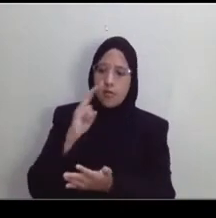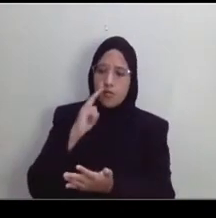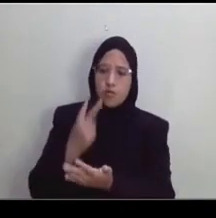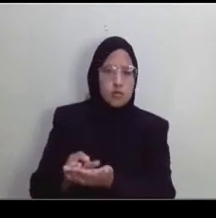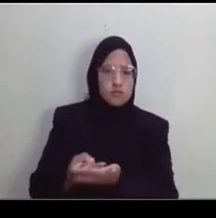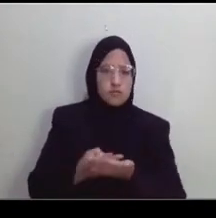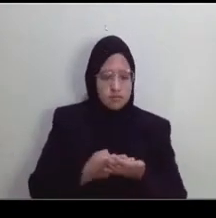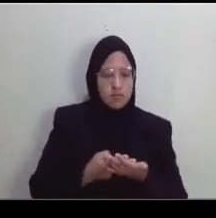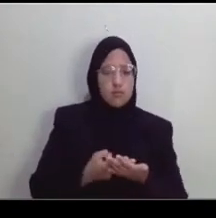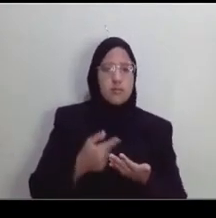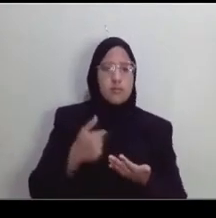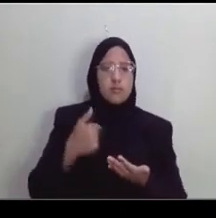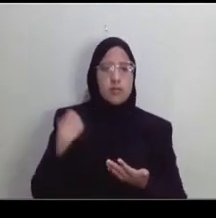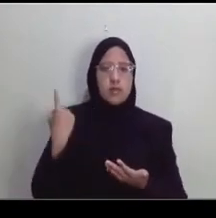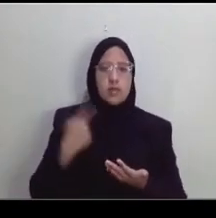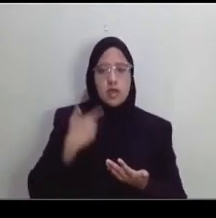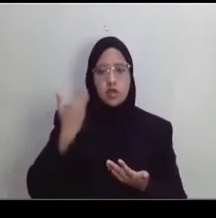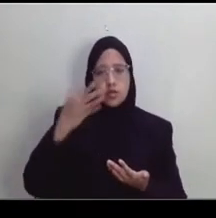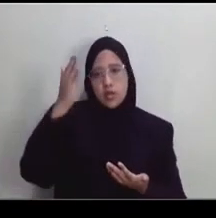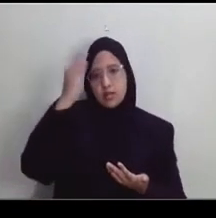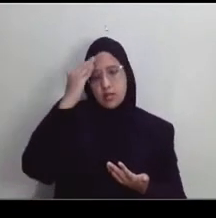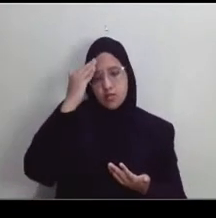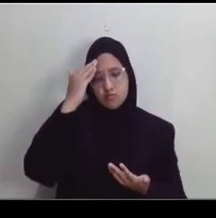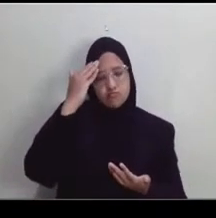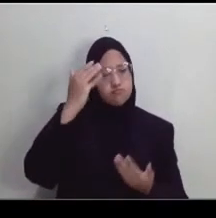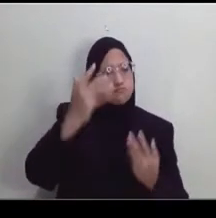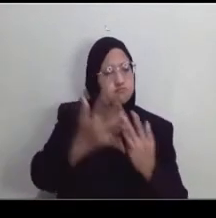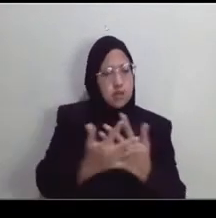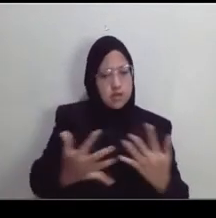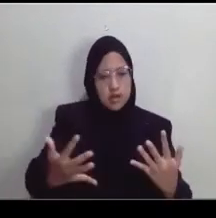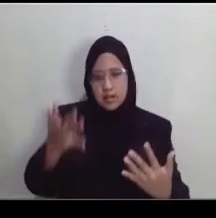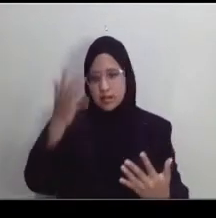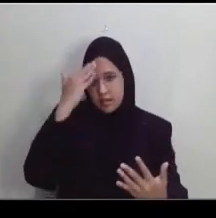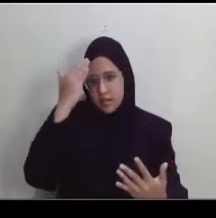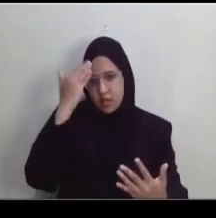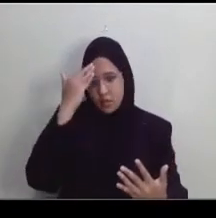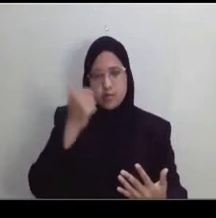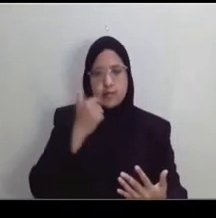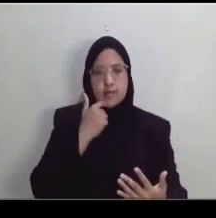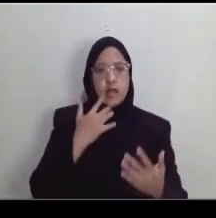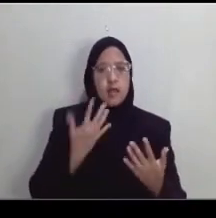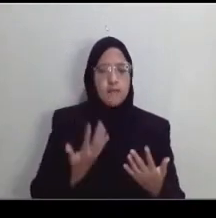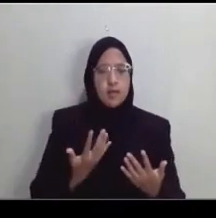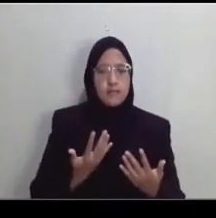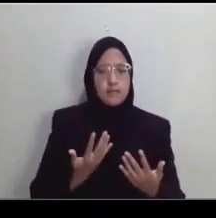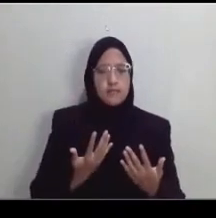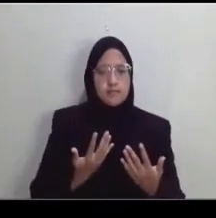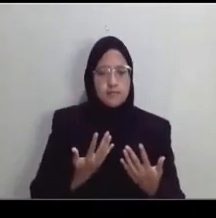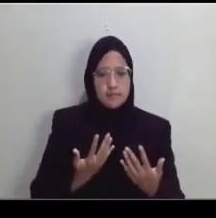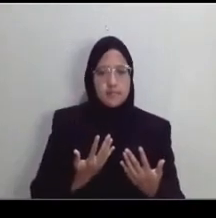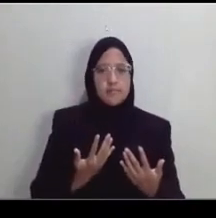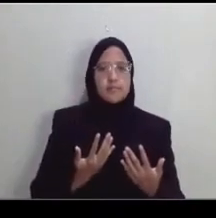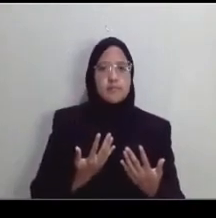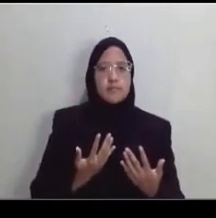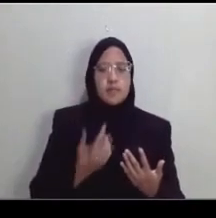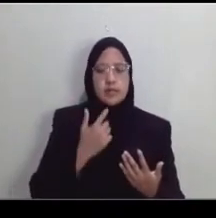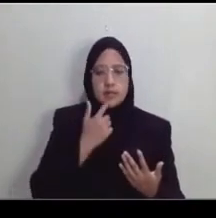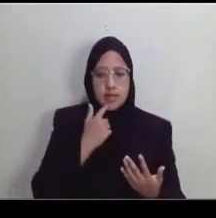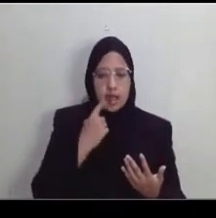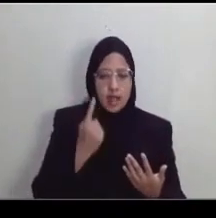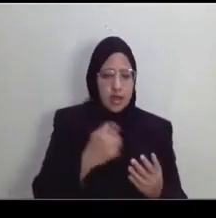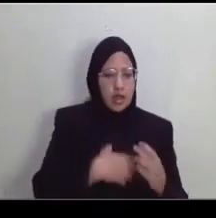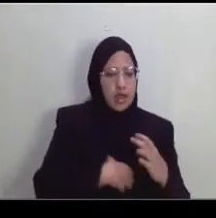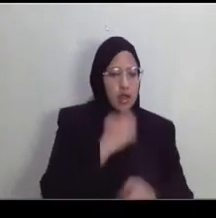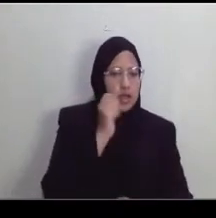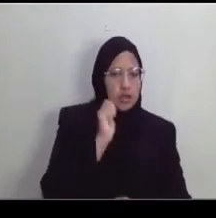telah diketahui secara luas oleh masyarakat berupa adanya gugatan yang disampaikan oleh Hakim terlapor